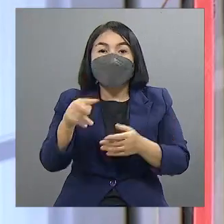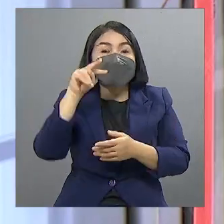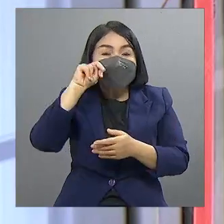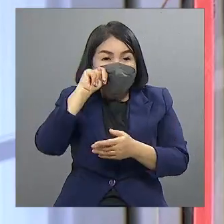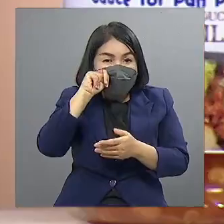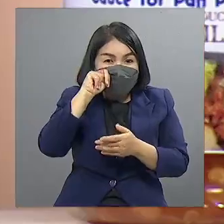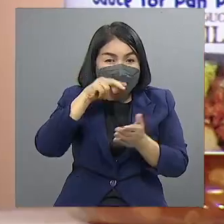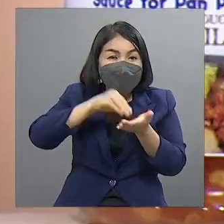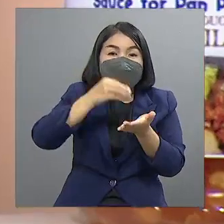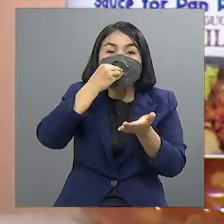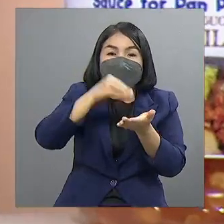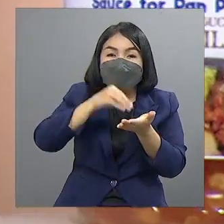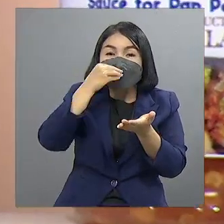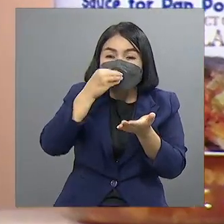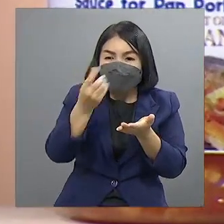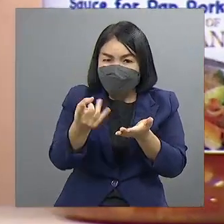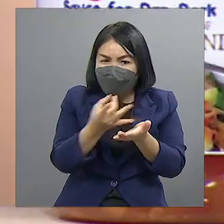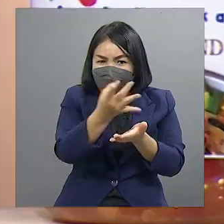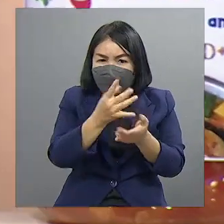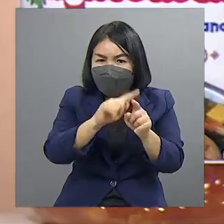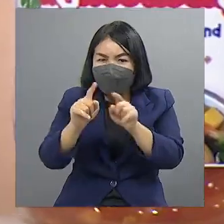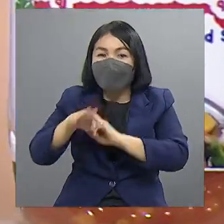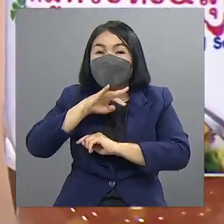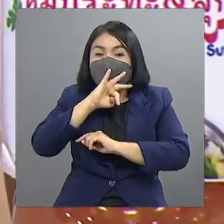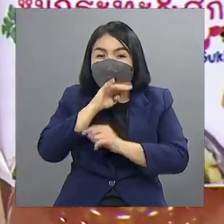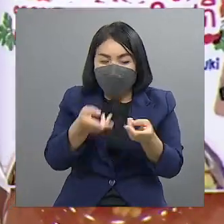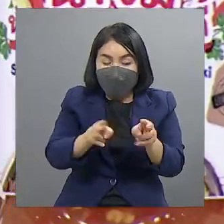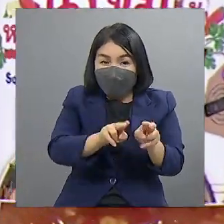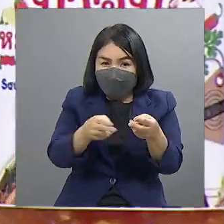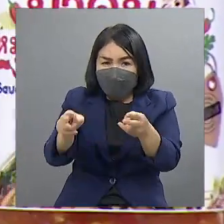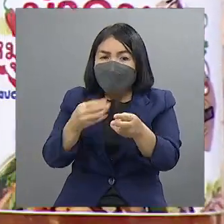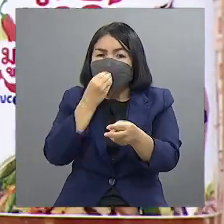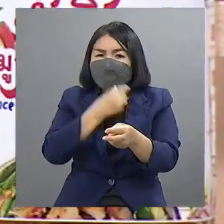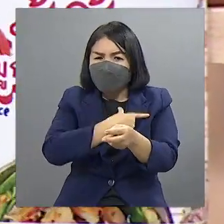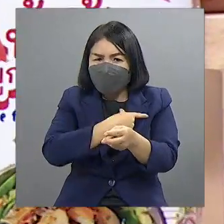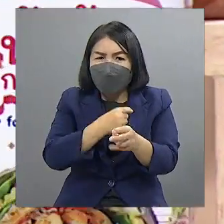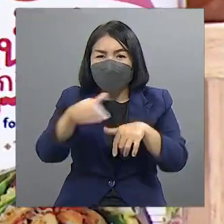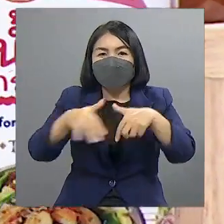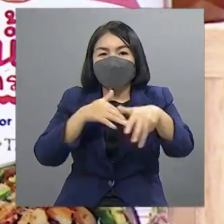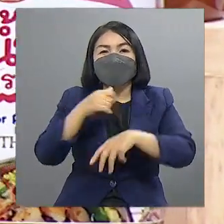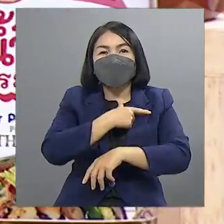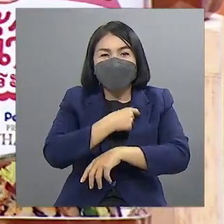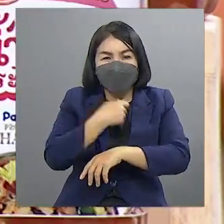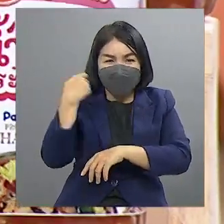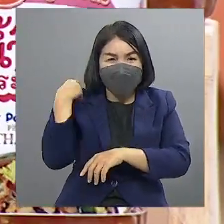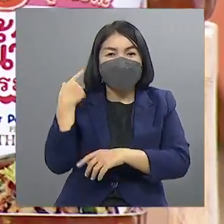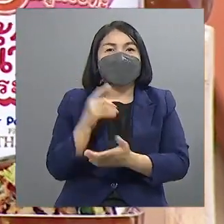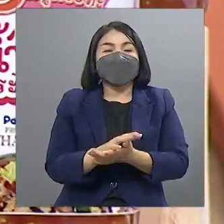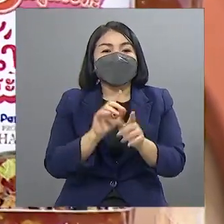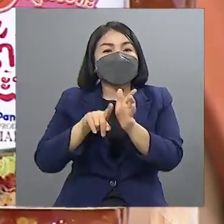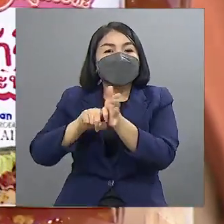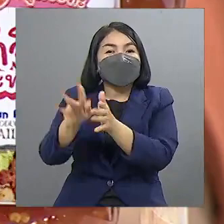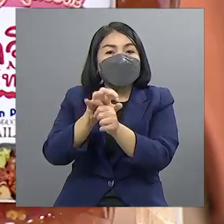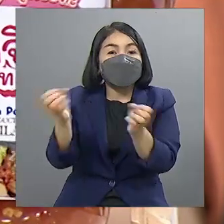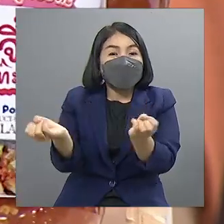ทะที่ตั้งใจผลิตออกมาให้ถูกอกถูกใจทุกคอหมูกระทะตั้งแต่โควิด19ที่ผ่านมานะครับธุ